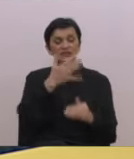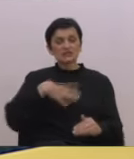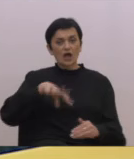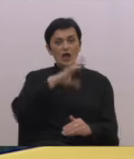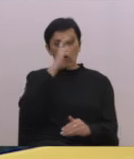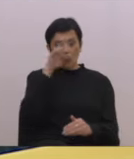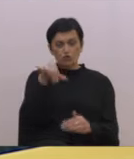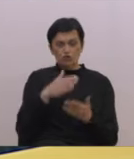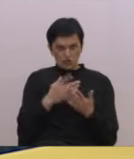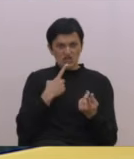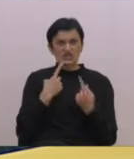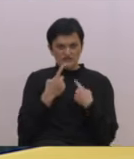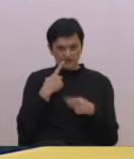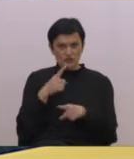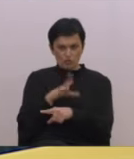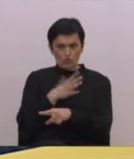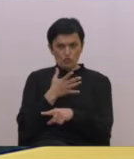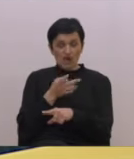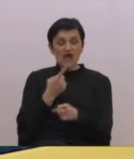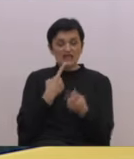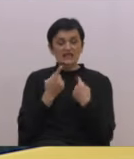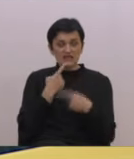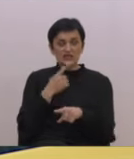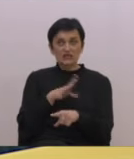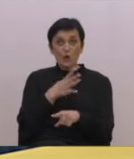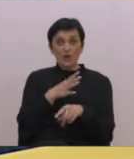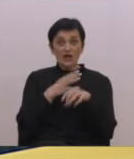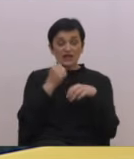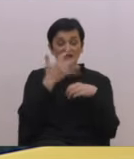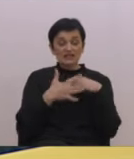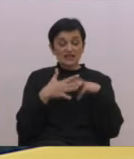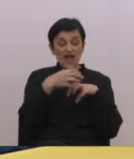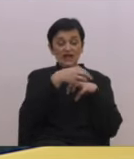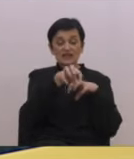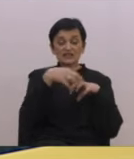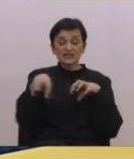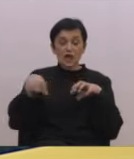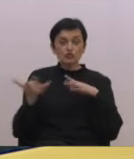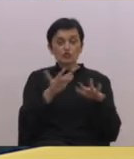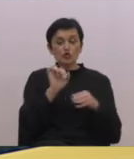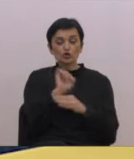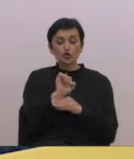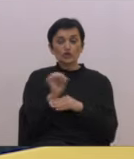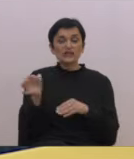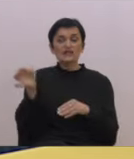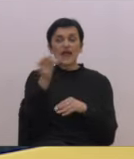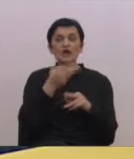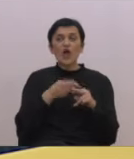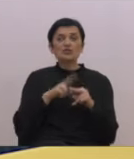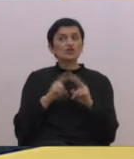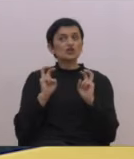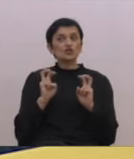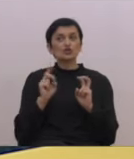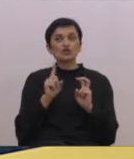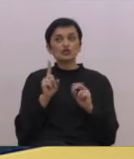ხელისუფლებას? გვისაუბრიათ ამაზე? გვისაუბრიათ იმაზე, რომ დეცენტრალიზაციის პროცესის შეჩერება რეგიონებში, ეს იმას ნიშნავს,